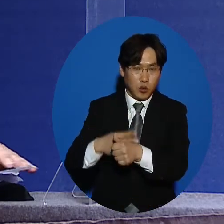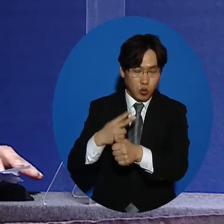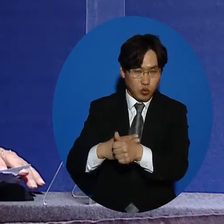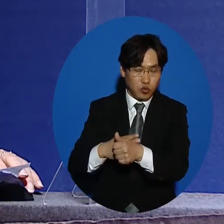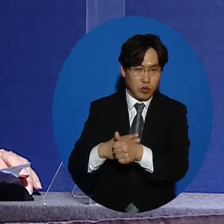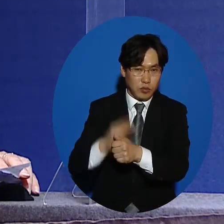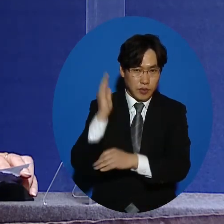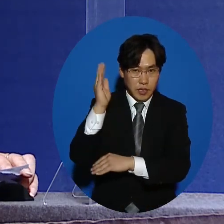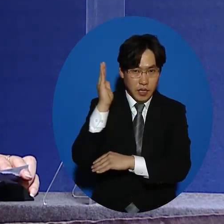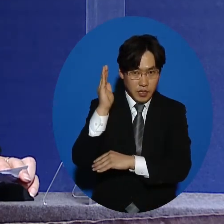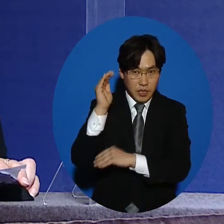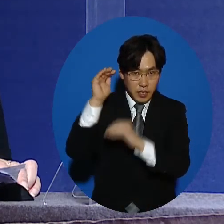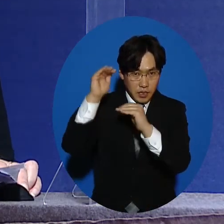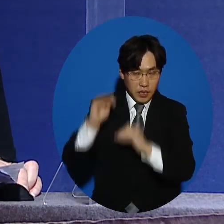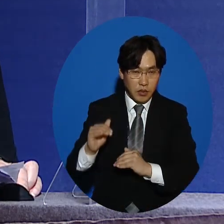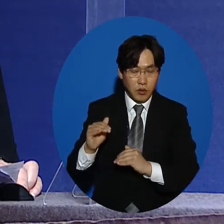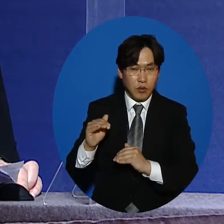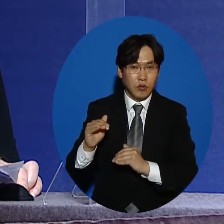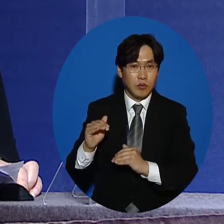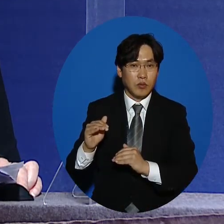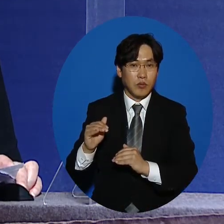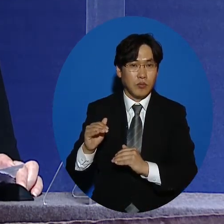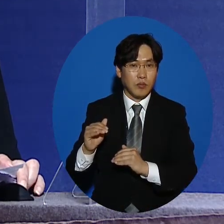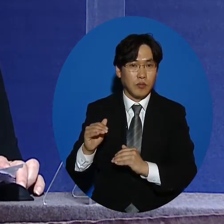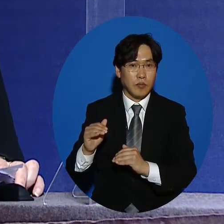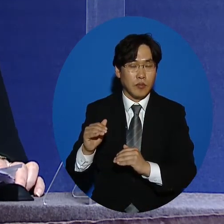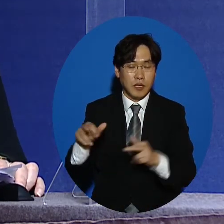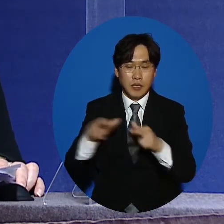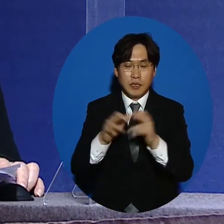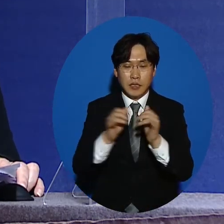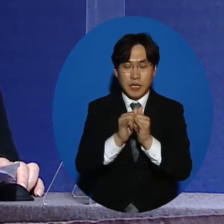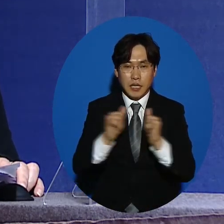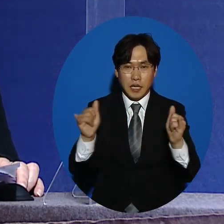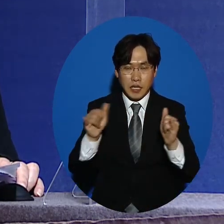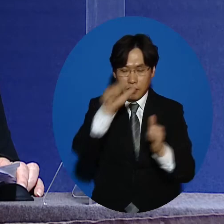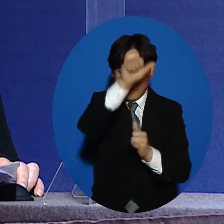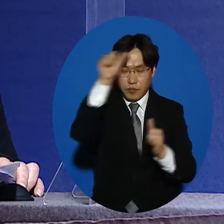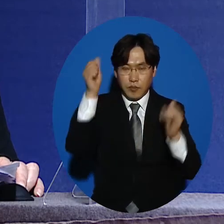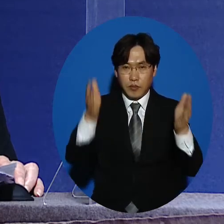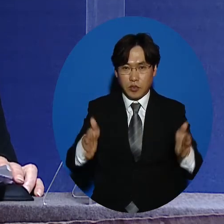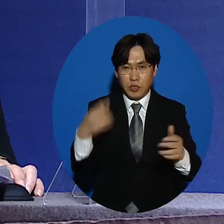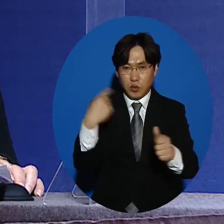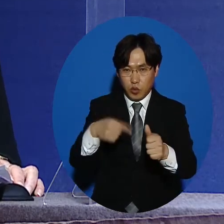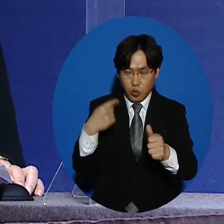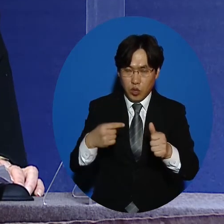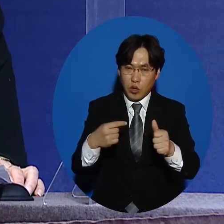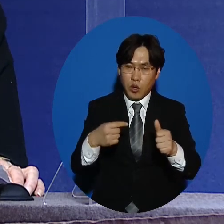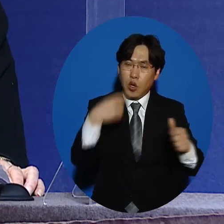교수님께서 말씀하신 게 장애인 평생 교육이